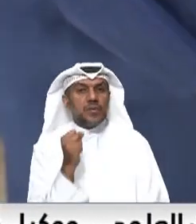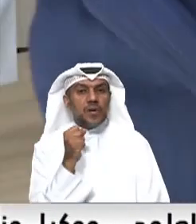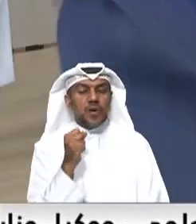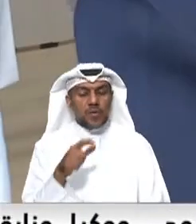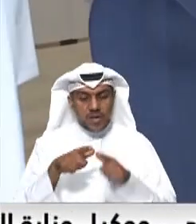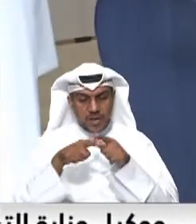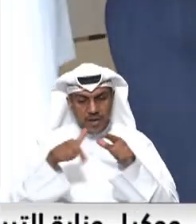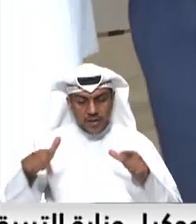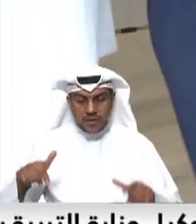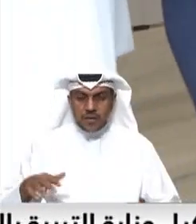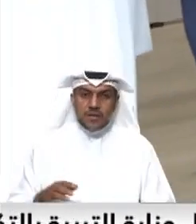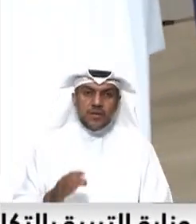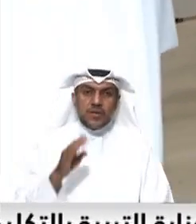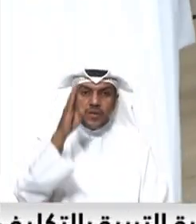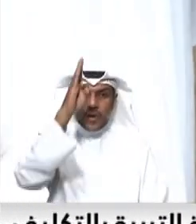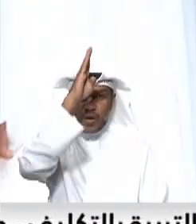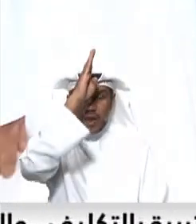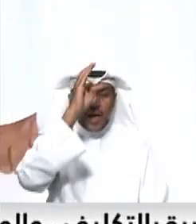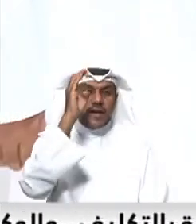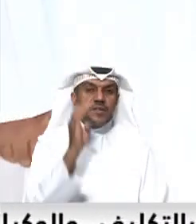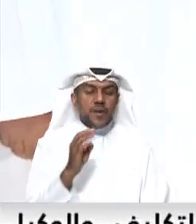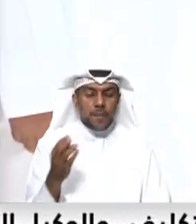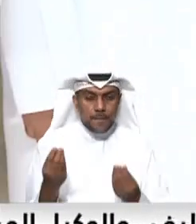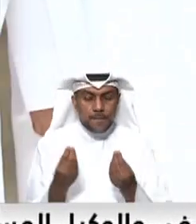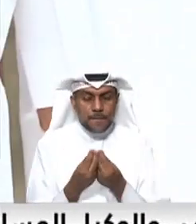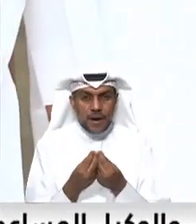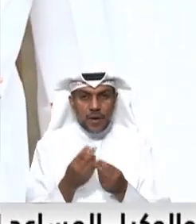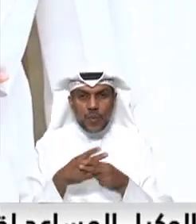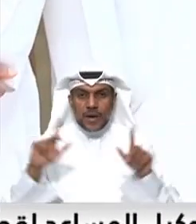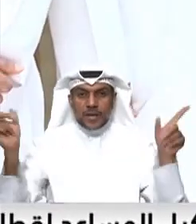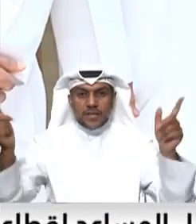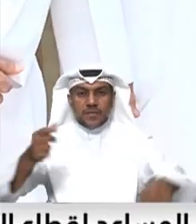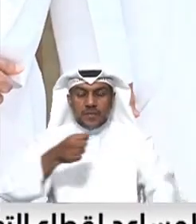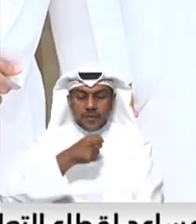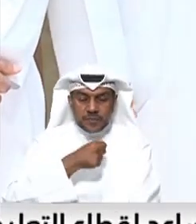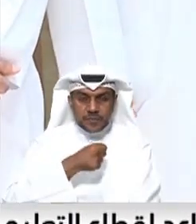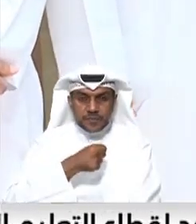دول الخليج وجنوب العراق. فيصل الجاسم، تلفزيون دولة الكويت.